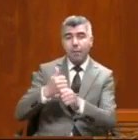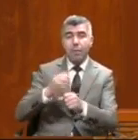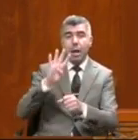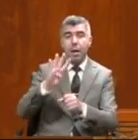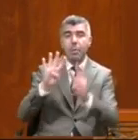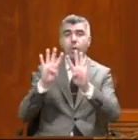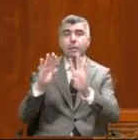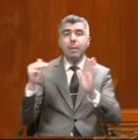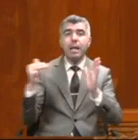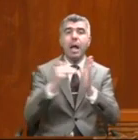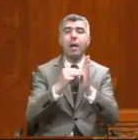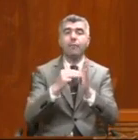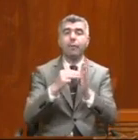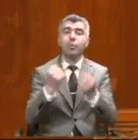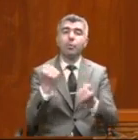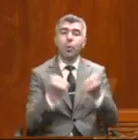سياره